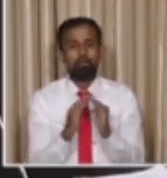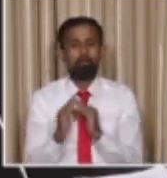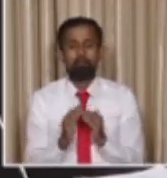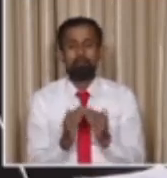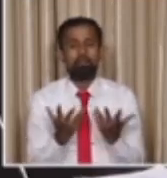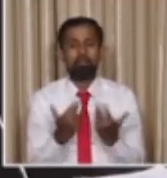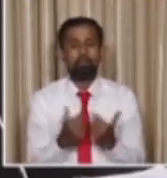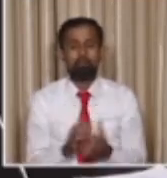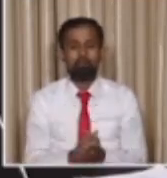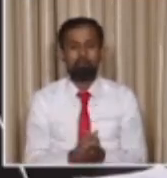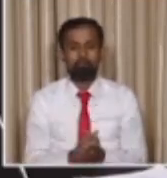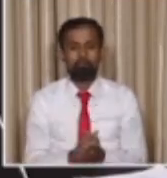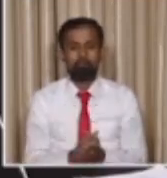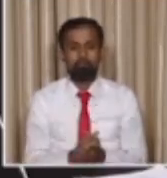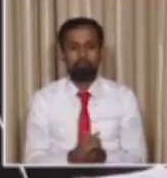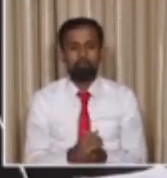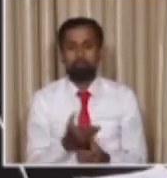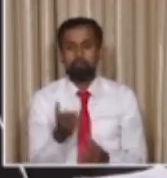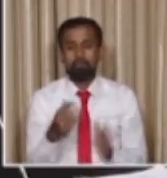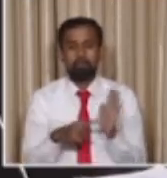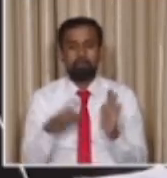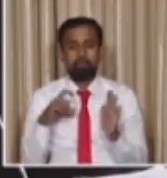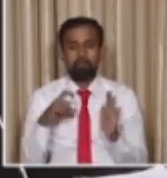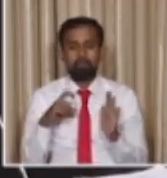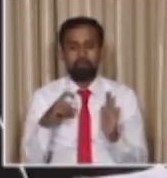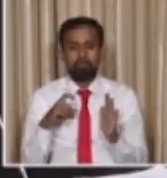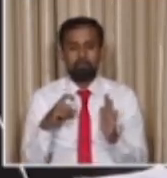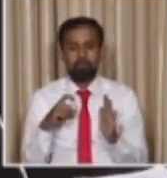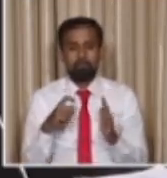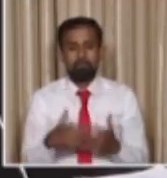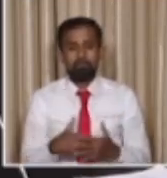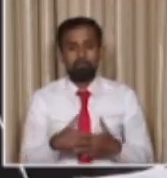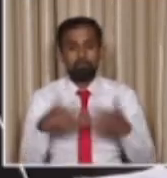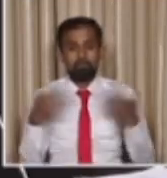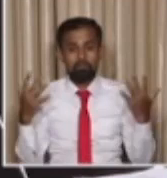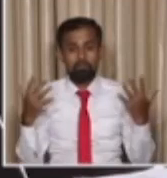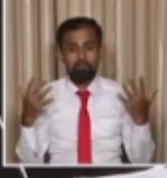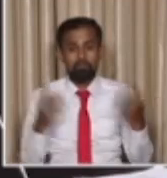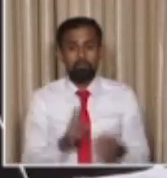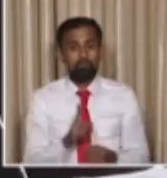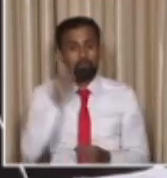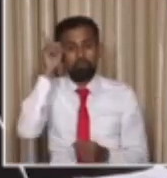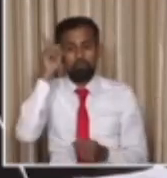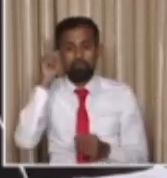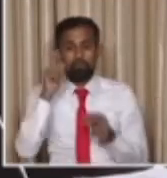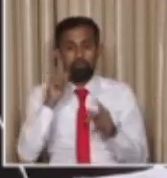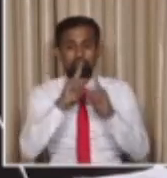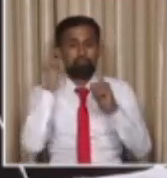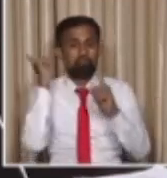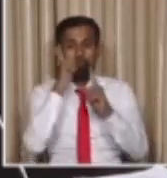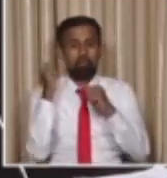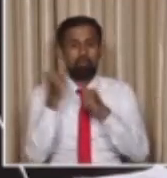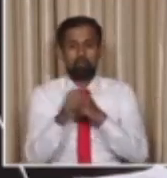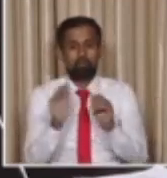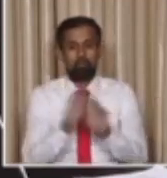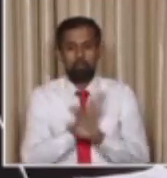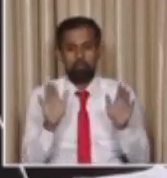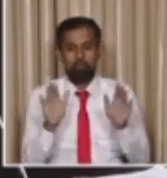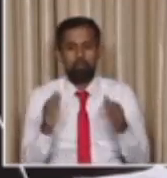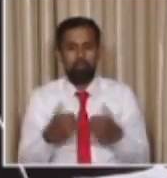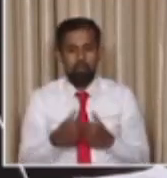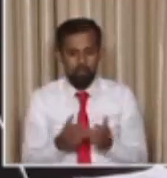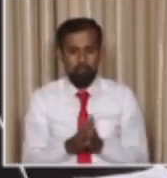තියෙනවද? මට මිනිත්තුක කාලයක් තියෙනවා. මේ තාක්ෂණයන් මහා විශාල රොකට් තාක්ෂණයක් නෙවෙයි, චන්ද්‍රයාන් හදන ඒවා නෙවෙයි මේ. මේවා